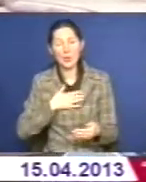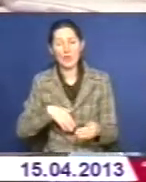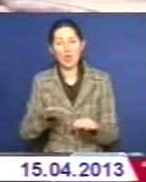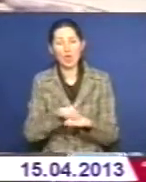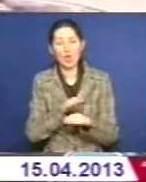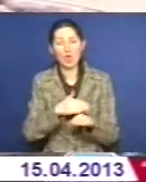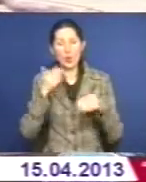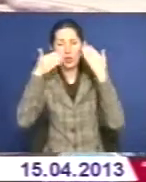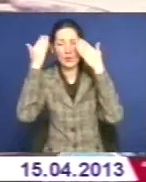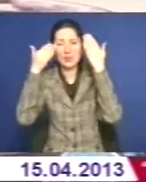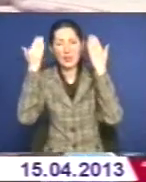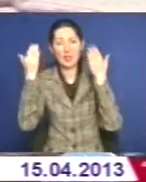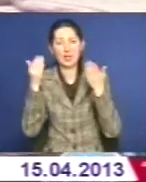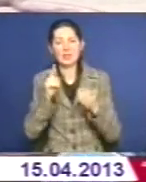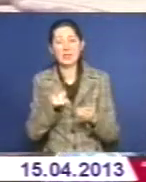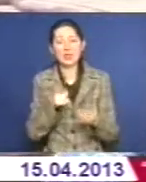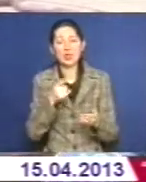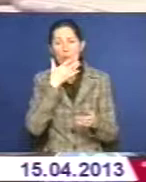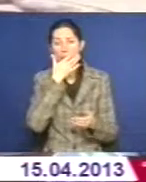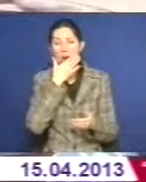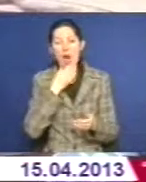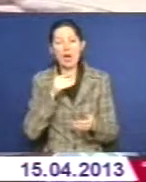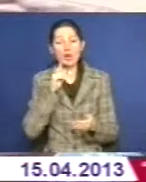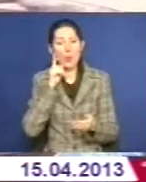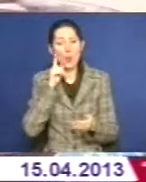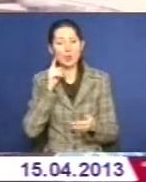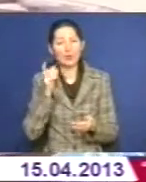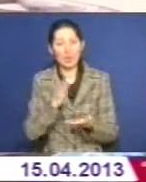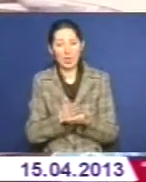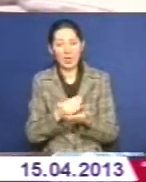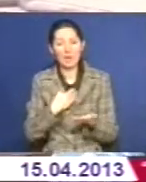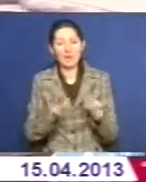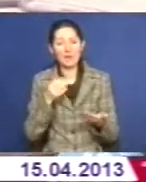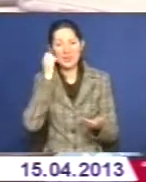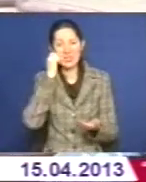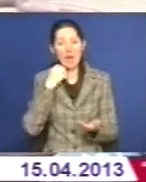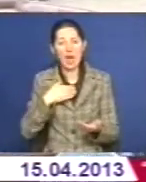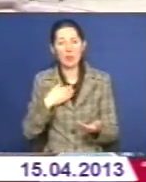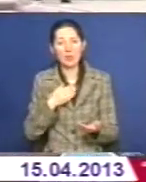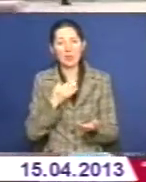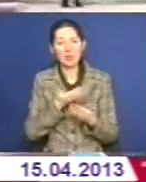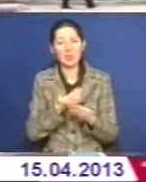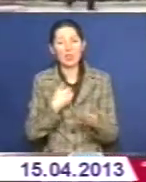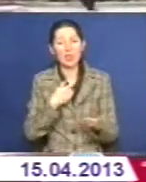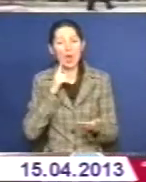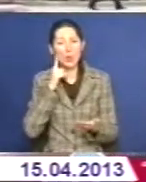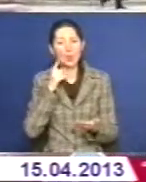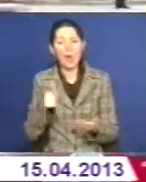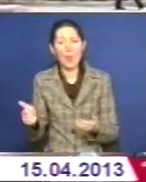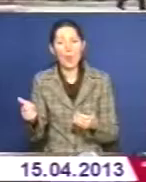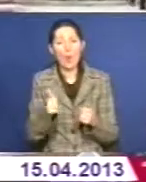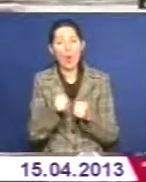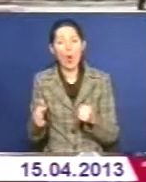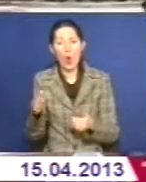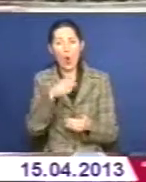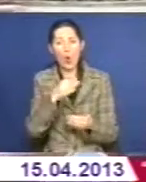добрих, веселих, о. За те, що багато дуже молоді є. Навіть я стара, а мені кажуть, що я молода, бо кругом молоді і молоді